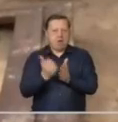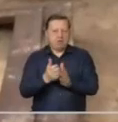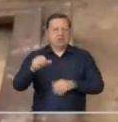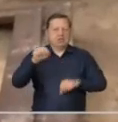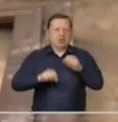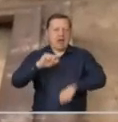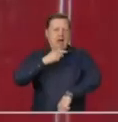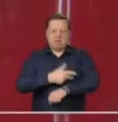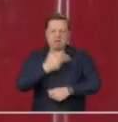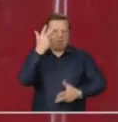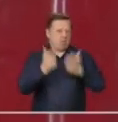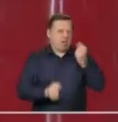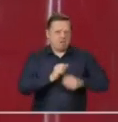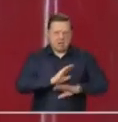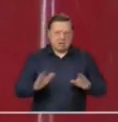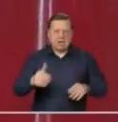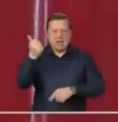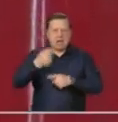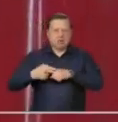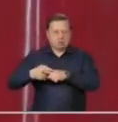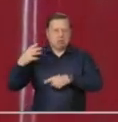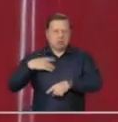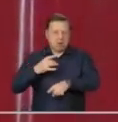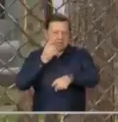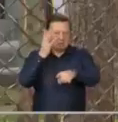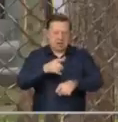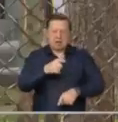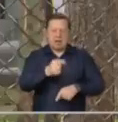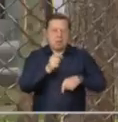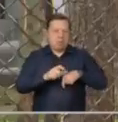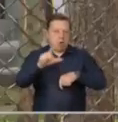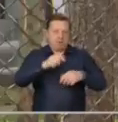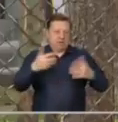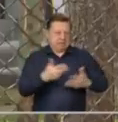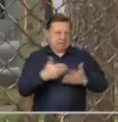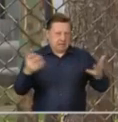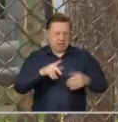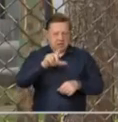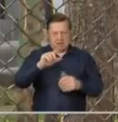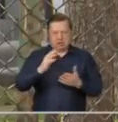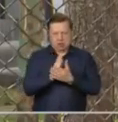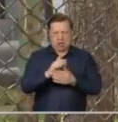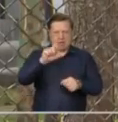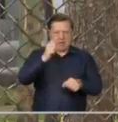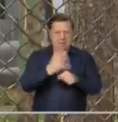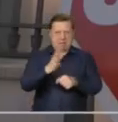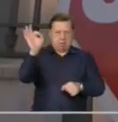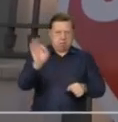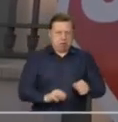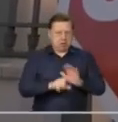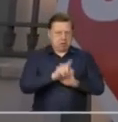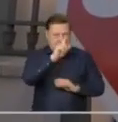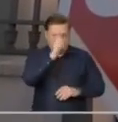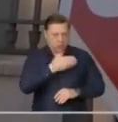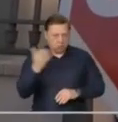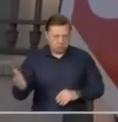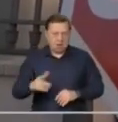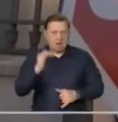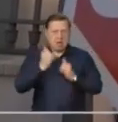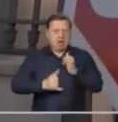Administracyjny. Przyznał on rację jednej ze spółdzielni, która wniosła skargę na zbyt wysokie podwyżki sięgające średnio 250% dla gospodarstwa domowego. Jeśli wyrok